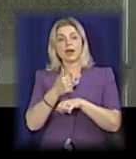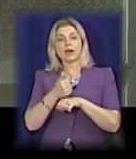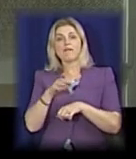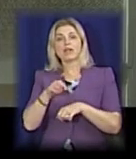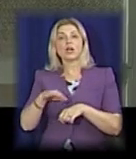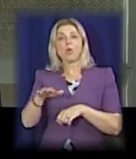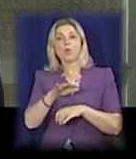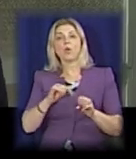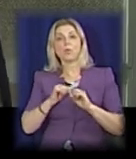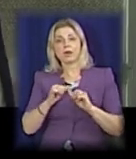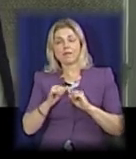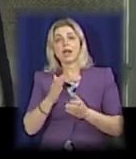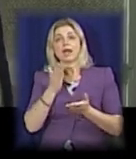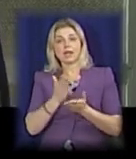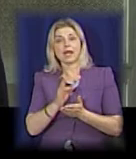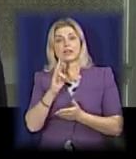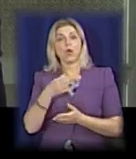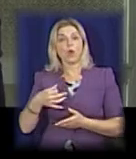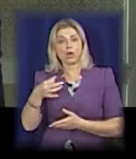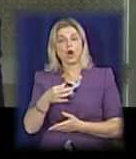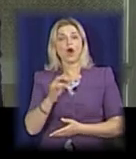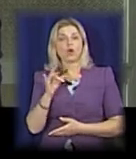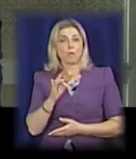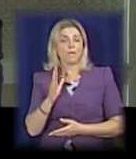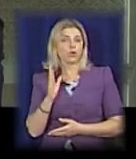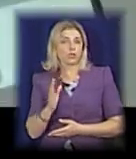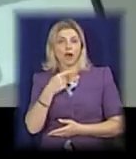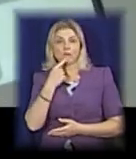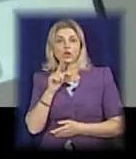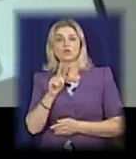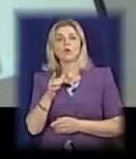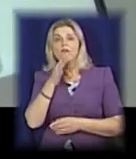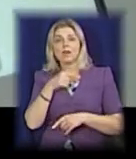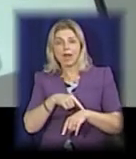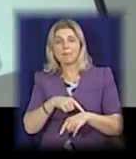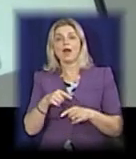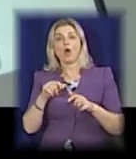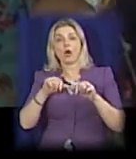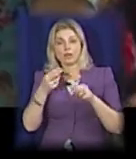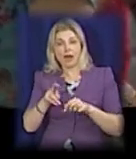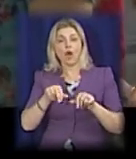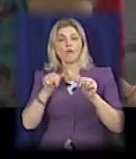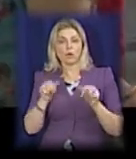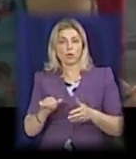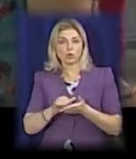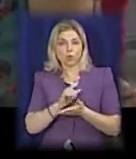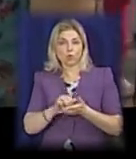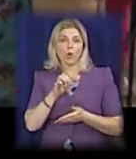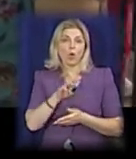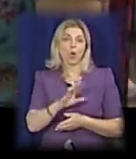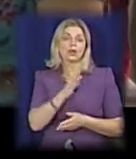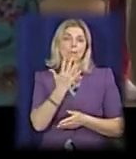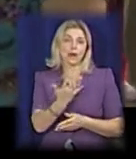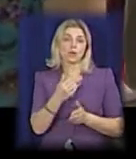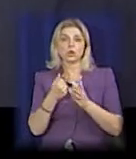територіального управління юстиції у Миколаївській області Роман Возняк говорить, що часовий проміжок оформлення документів може коливатися від 5 до 20